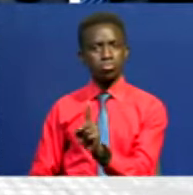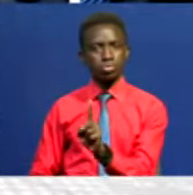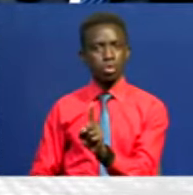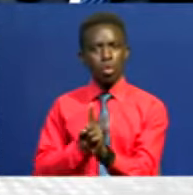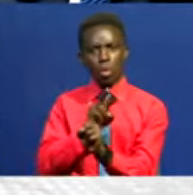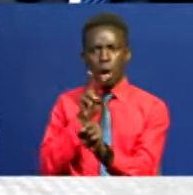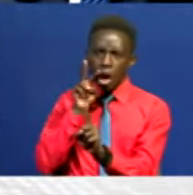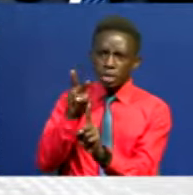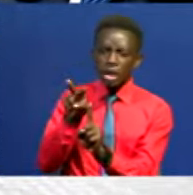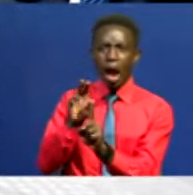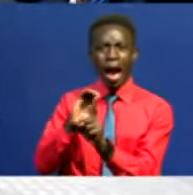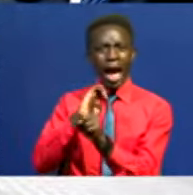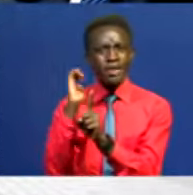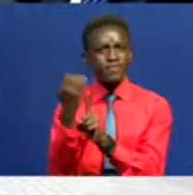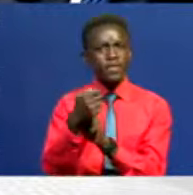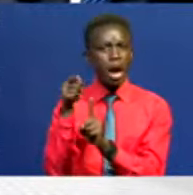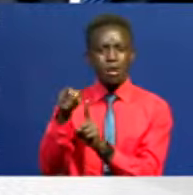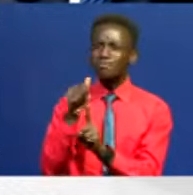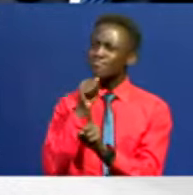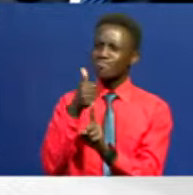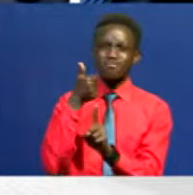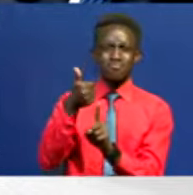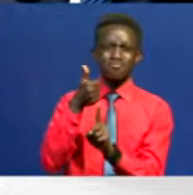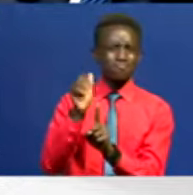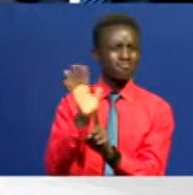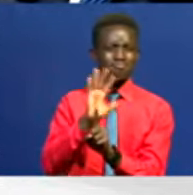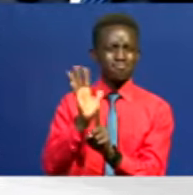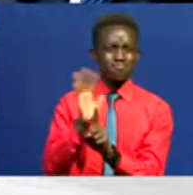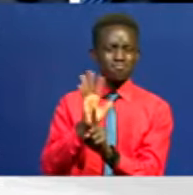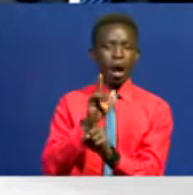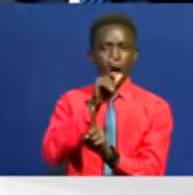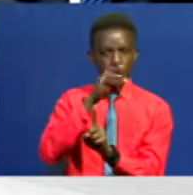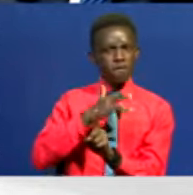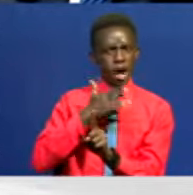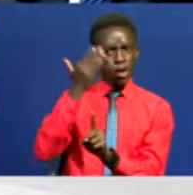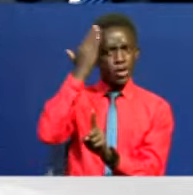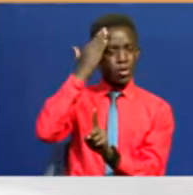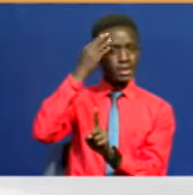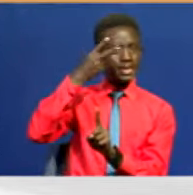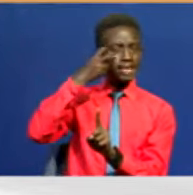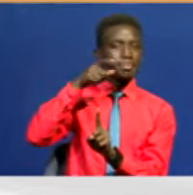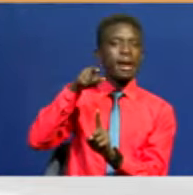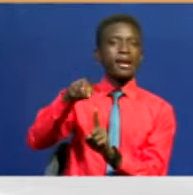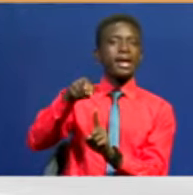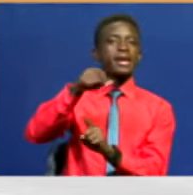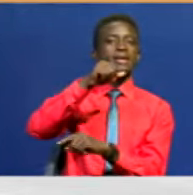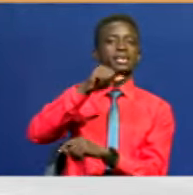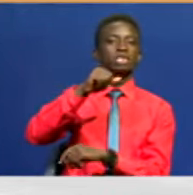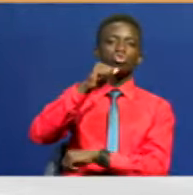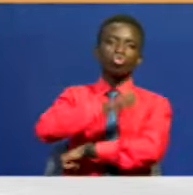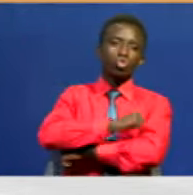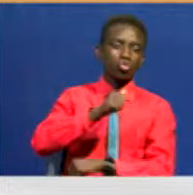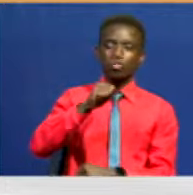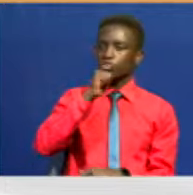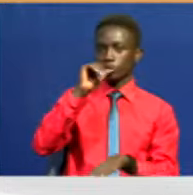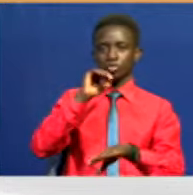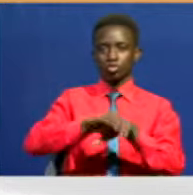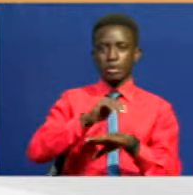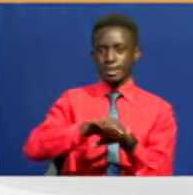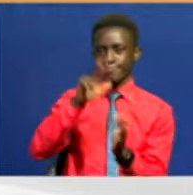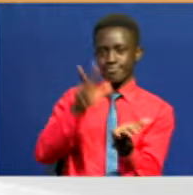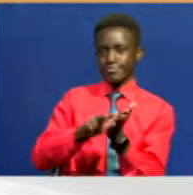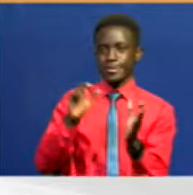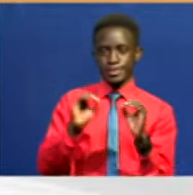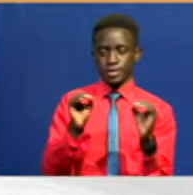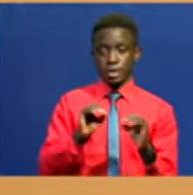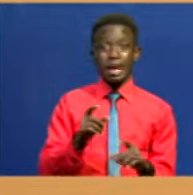mandhari si ya kufurahisha, ujue ya kwamba ni dalili kwamba hiki chuo hakina usajili. Yeah, na vieti pia ni muhimu